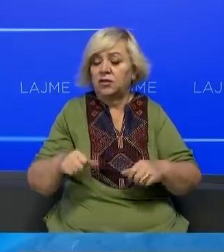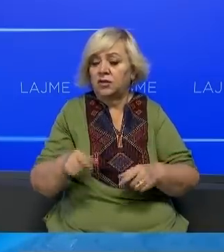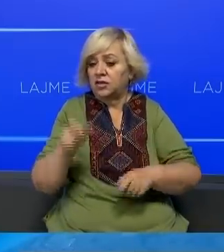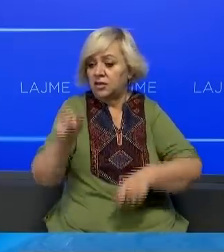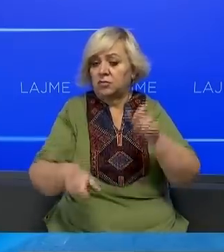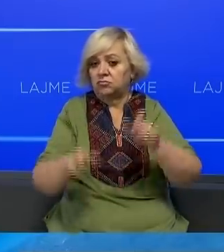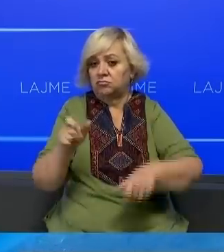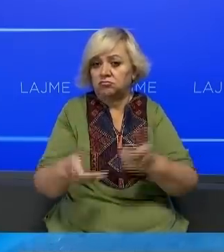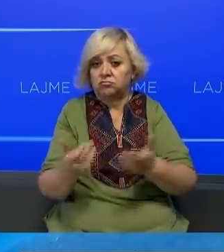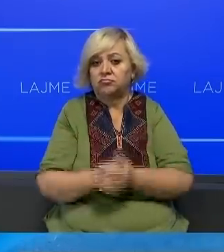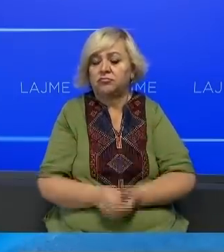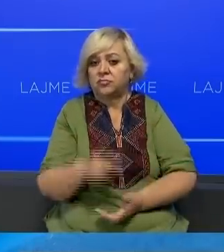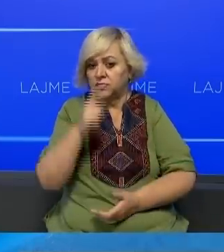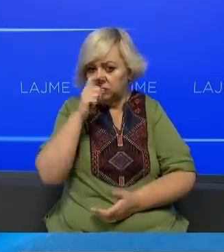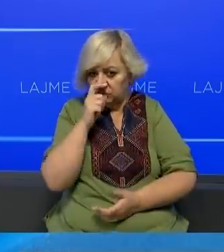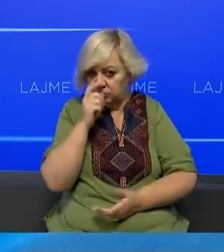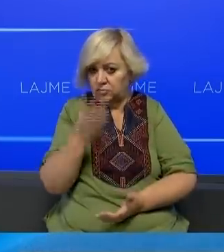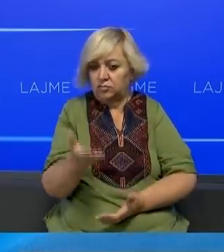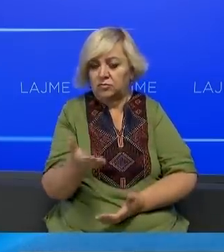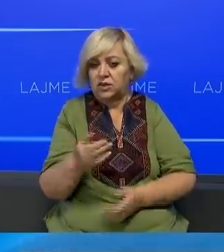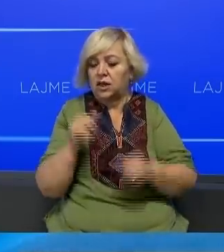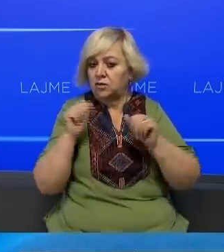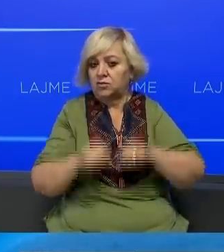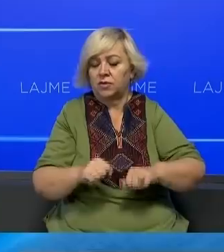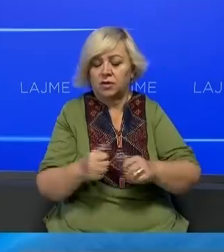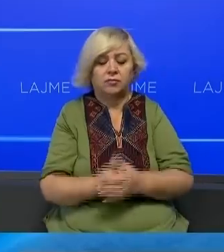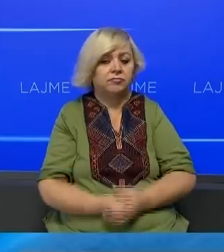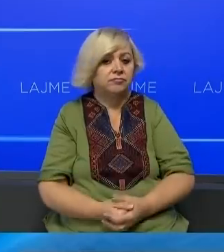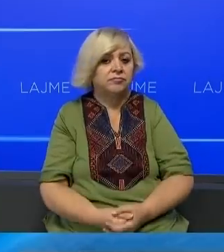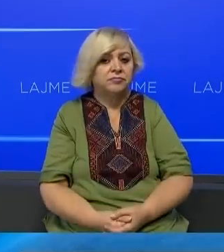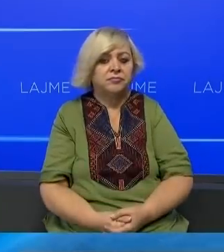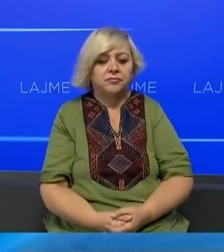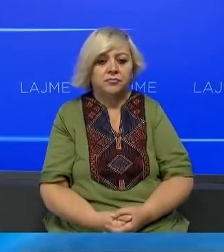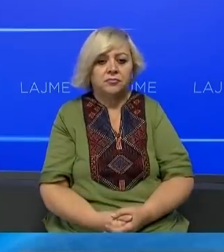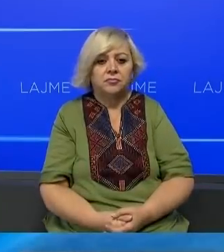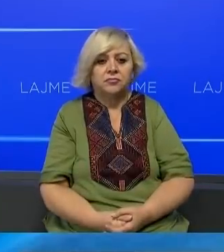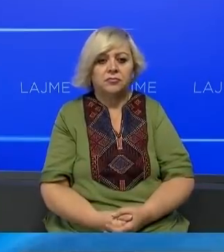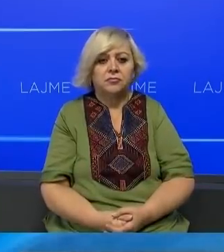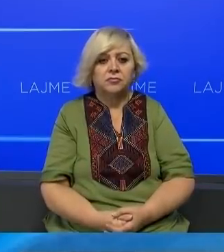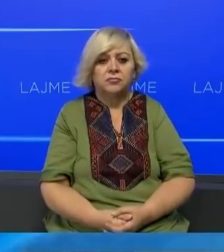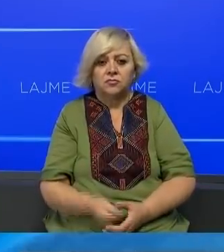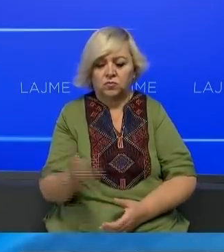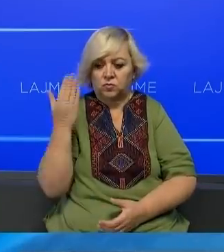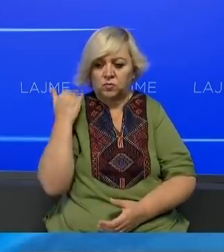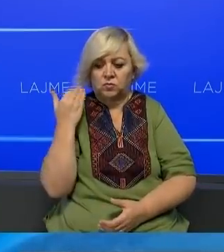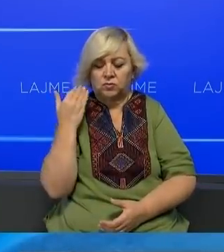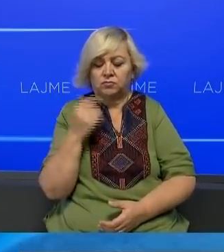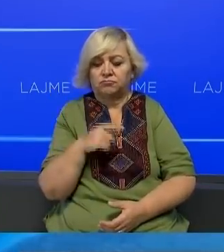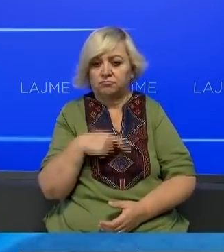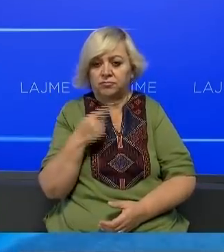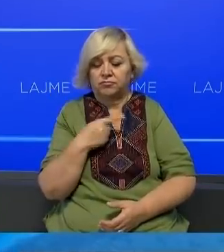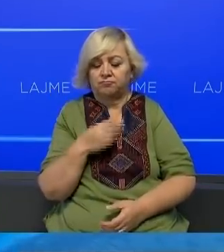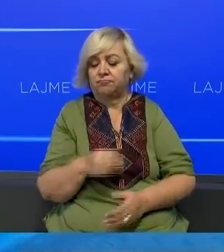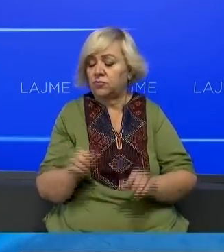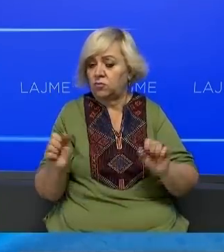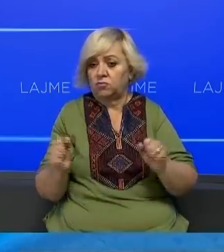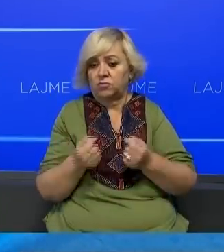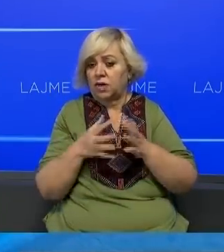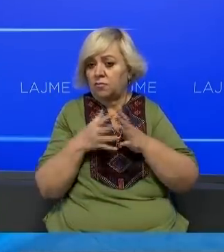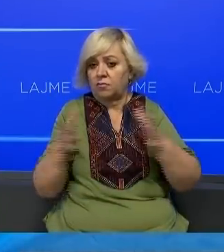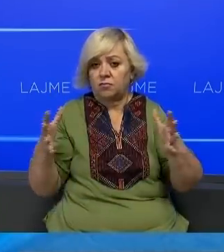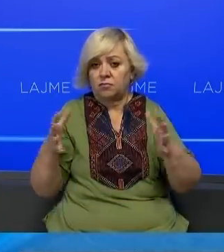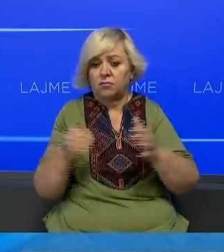u shprehur të zhgënjur nga masat e marra nga qeveria. Në minis ka qenë shumë i madhë në të gjitha aspektet,